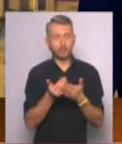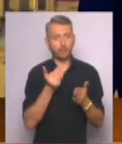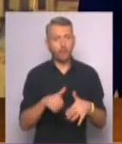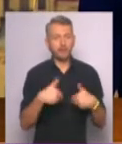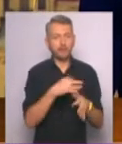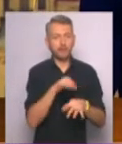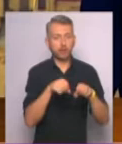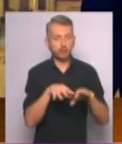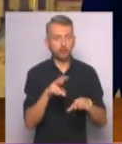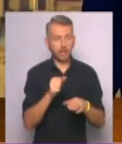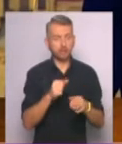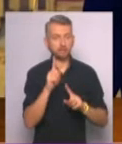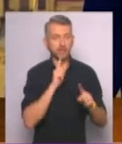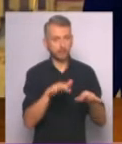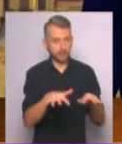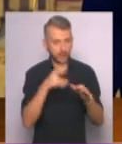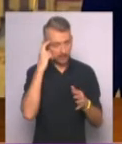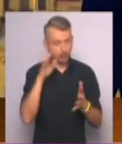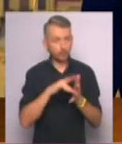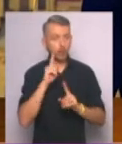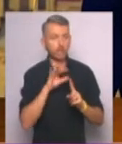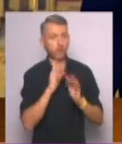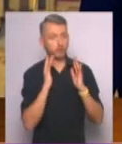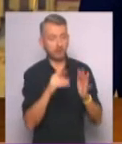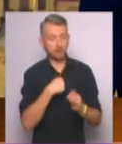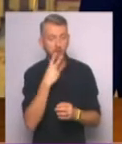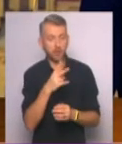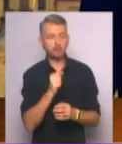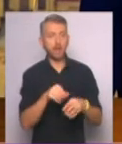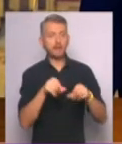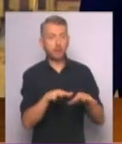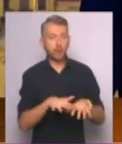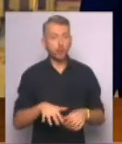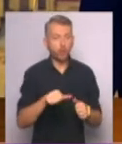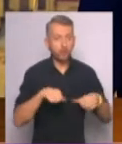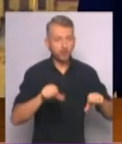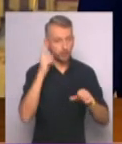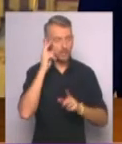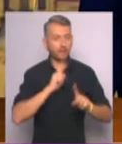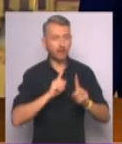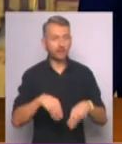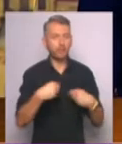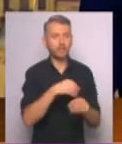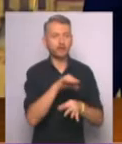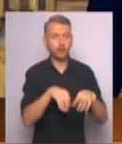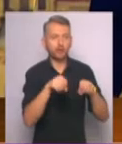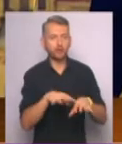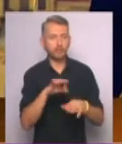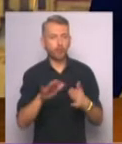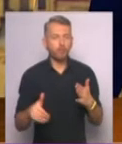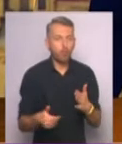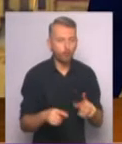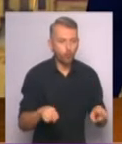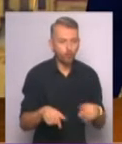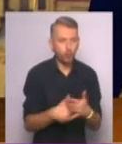пленарне засідання Київської ради про сквер, ми бачимо, що на земельну комісію Київради подається проєкт рішення про поновлення,